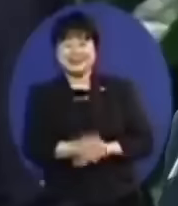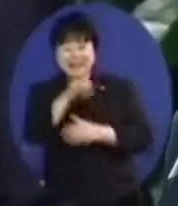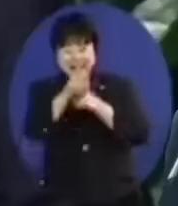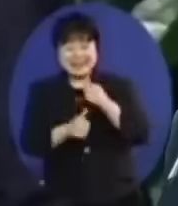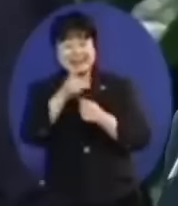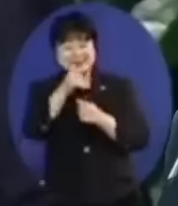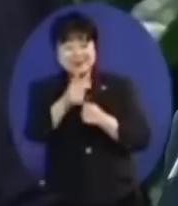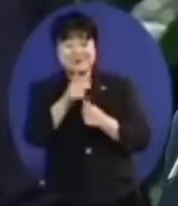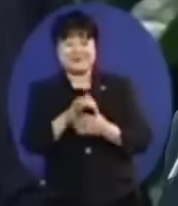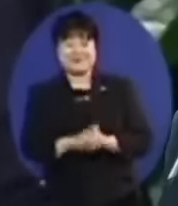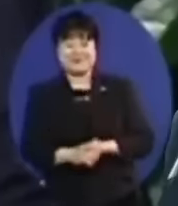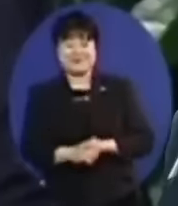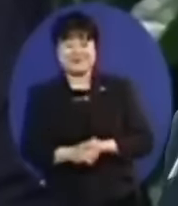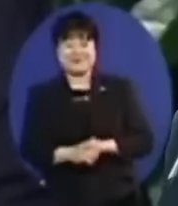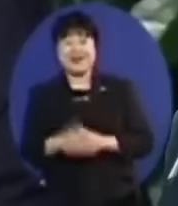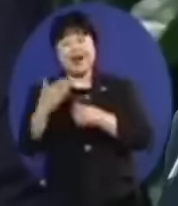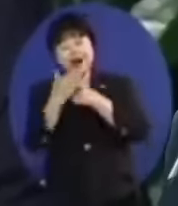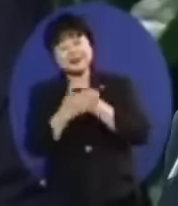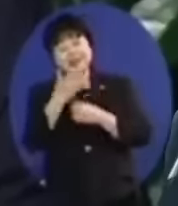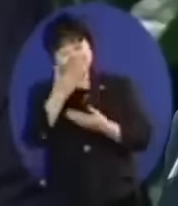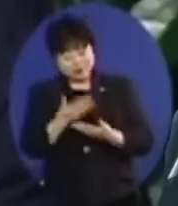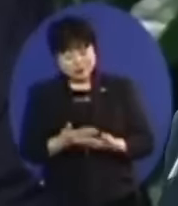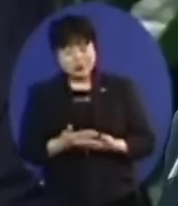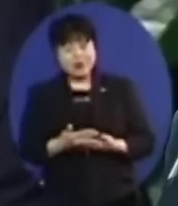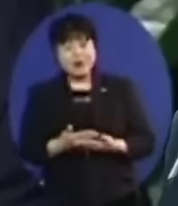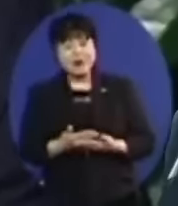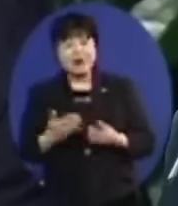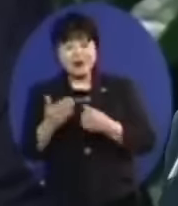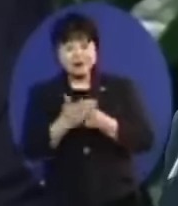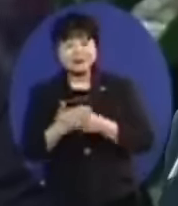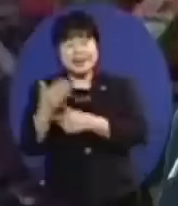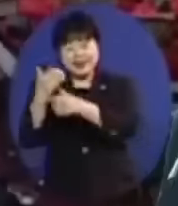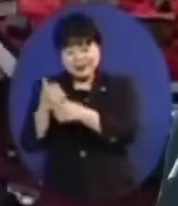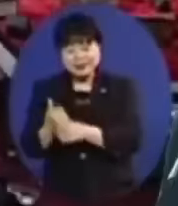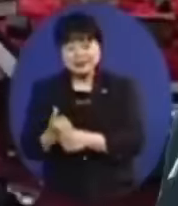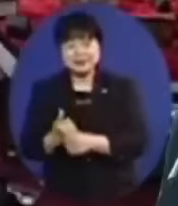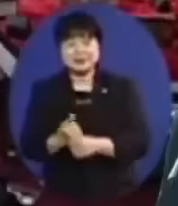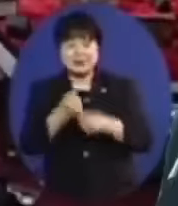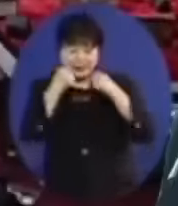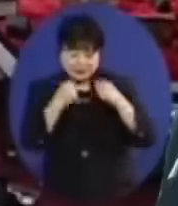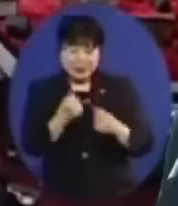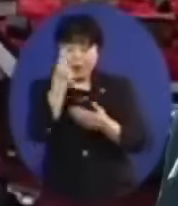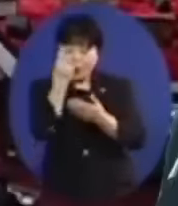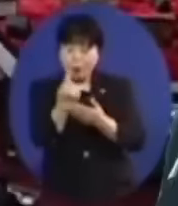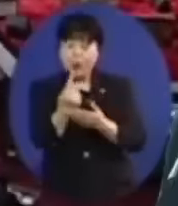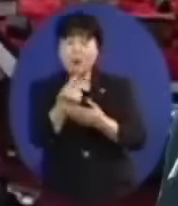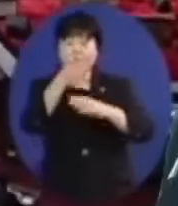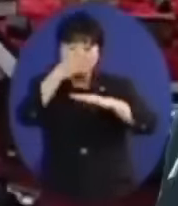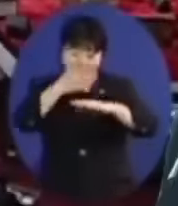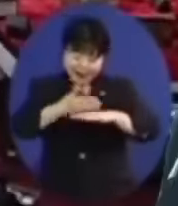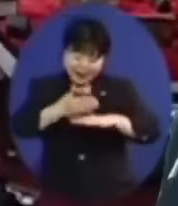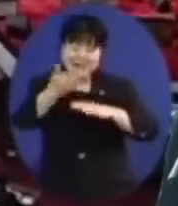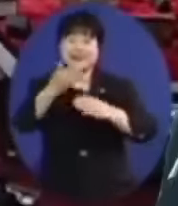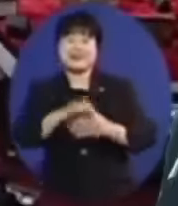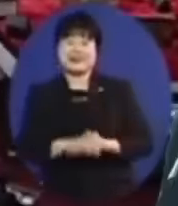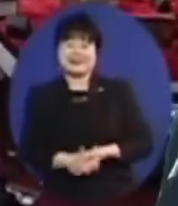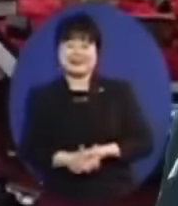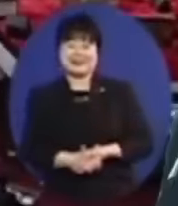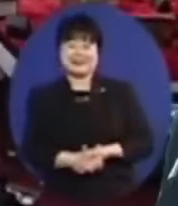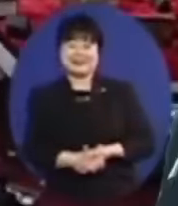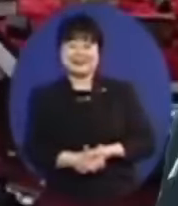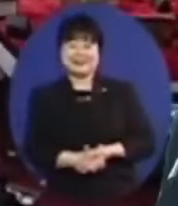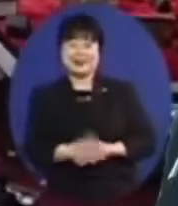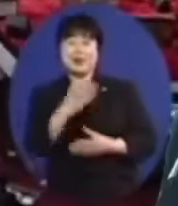하나님이 은혜 주셔서 그 은혜에 의지해서 지금까지 살아왔습니다고 말을 하는 것입니다.